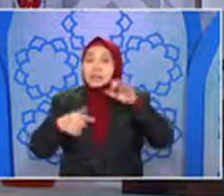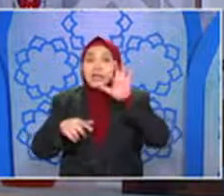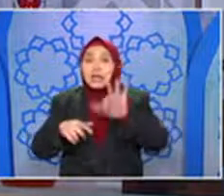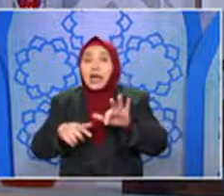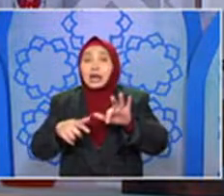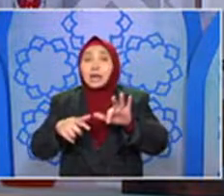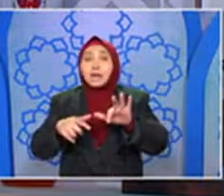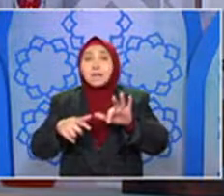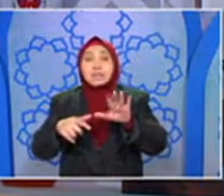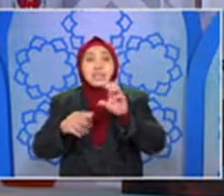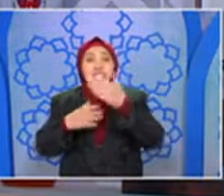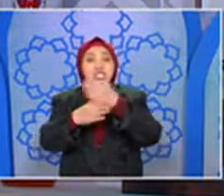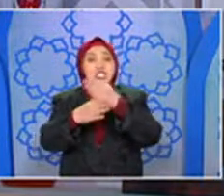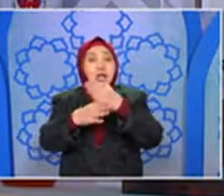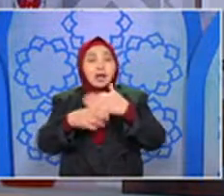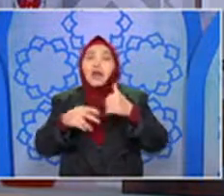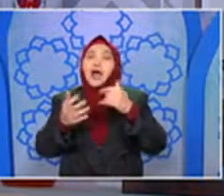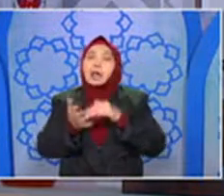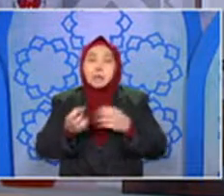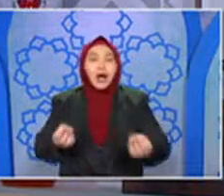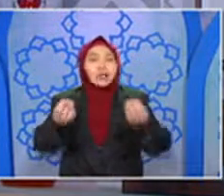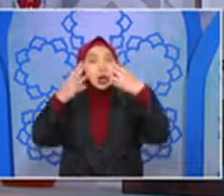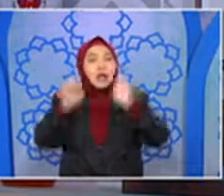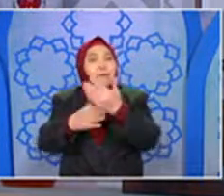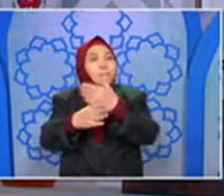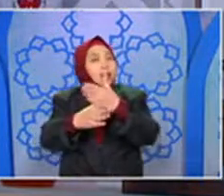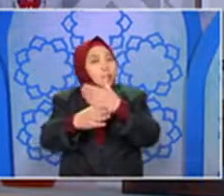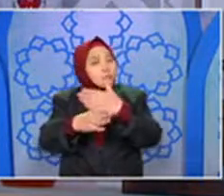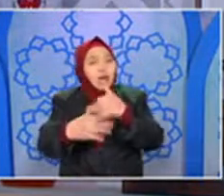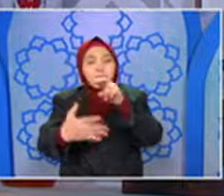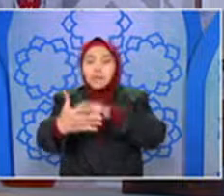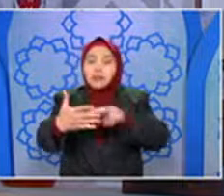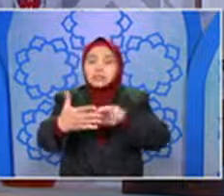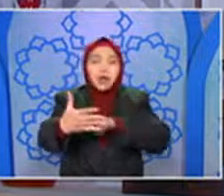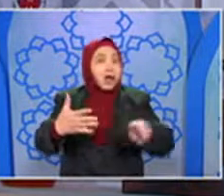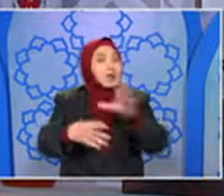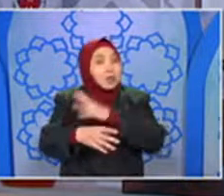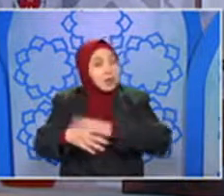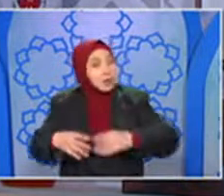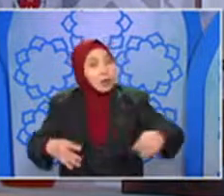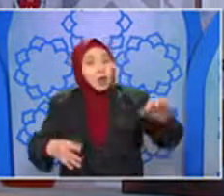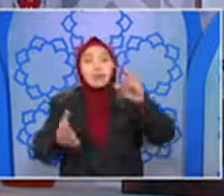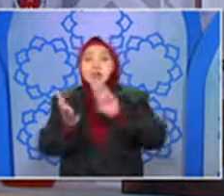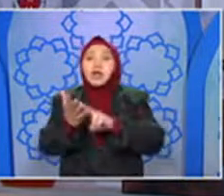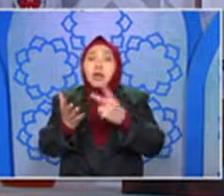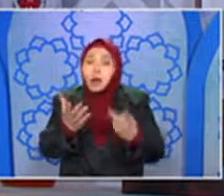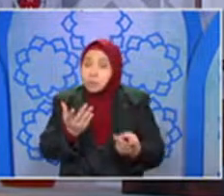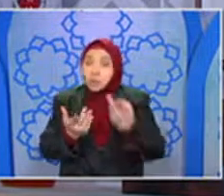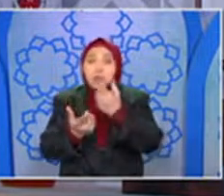share agar ramai lagi dapat manfaat perkongsian bacaan dan juga tadabbur